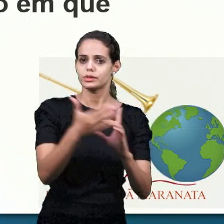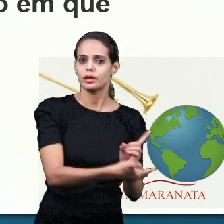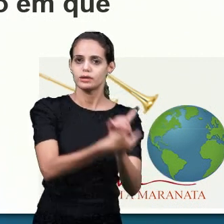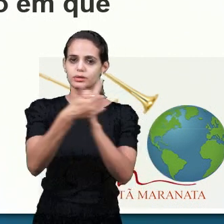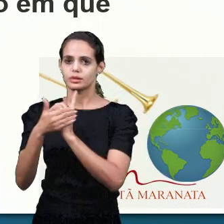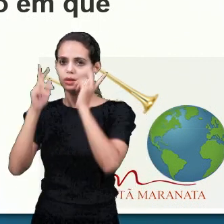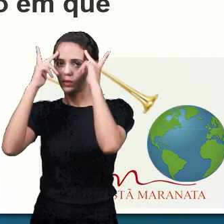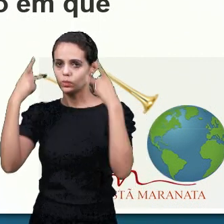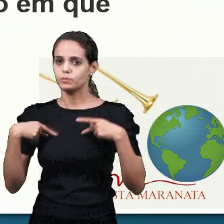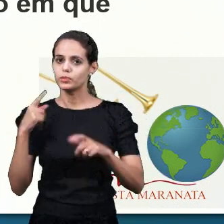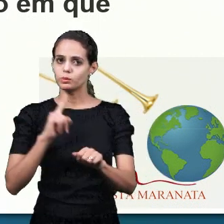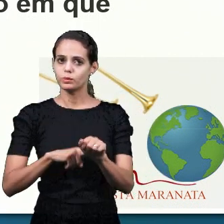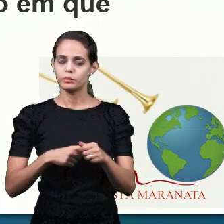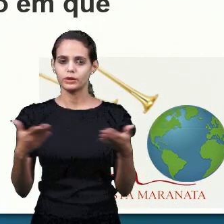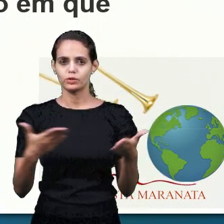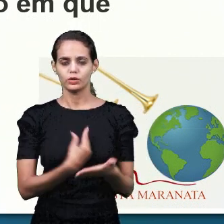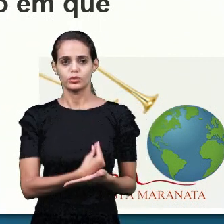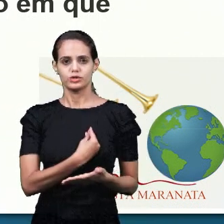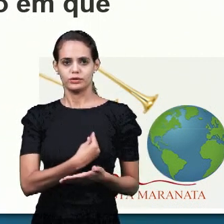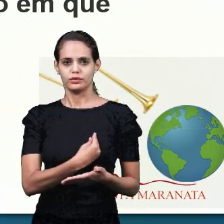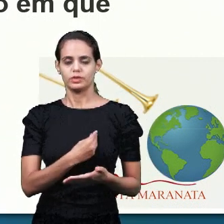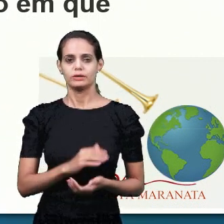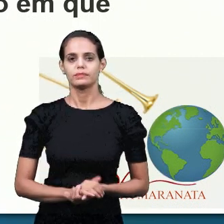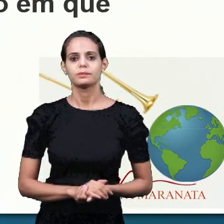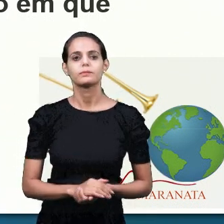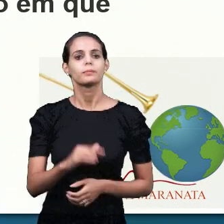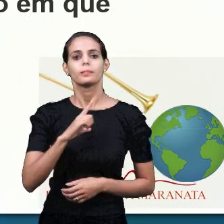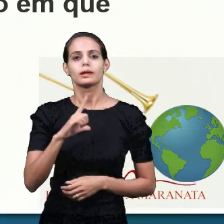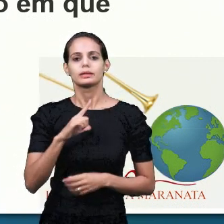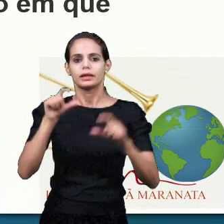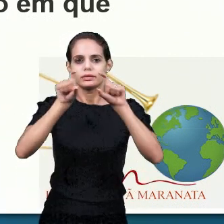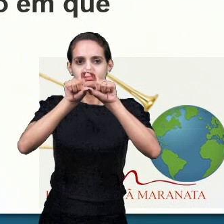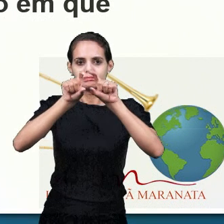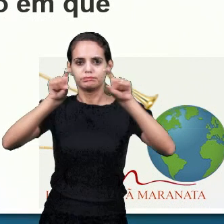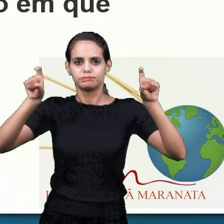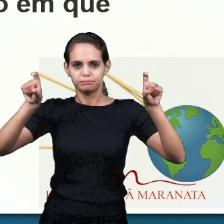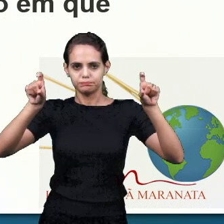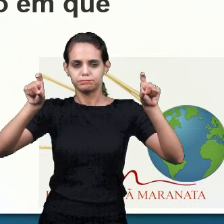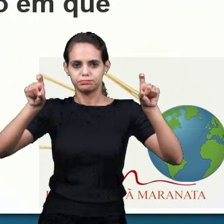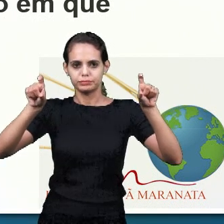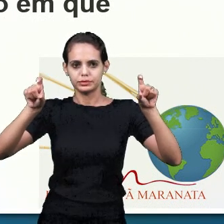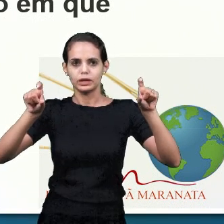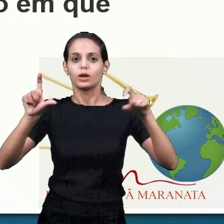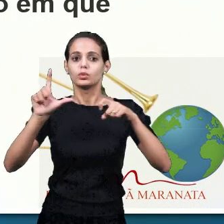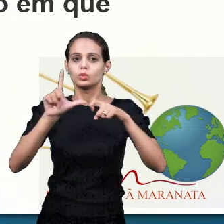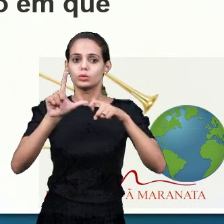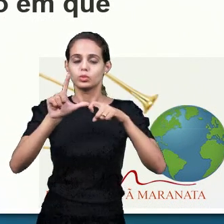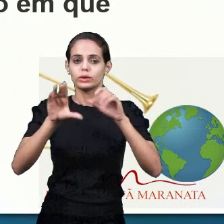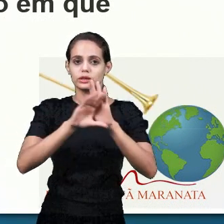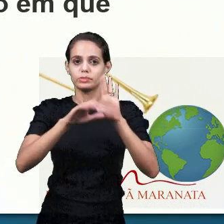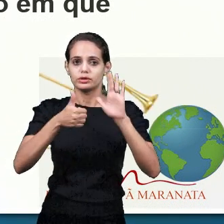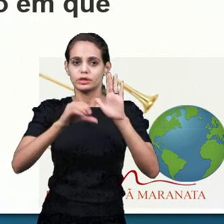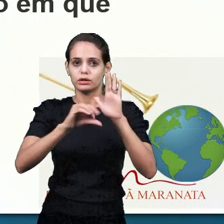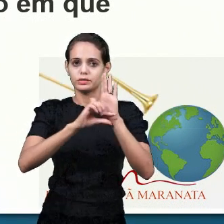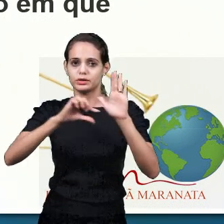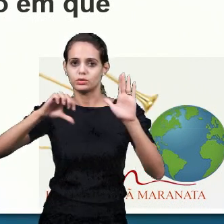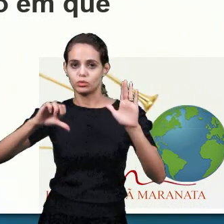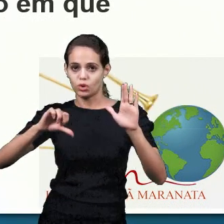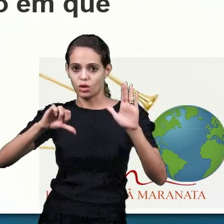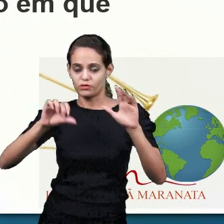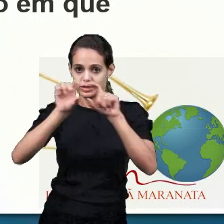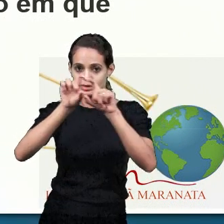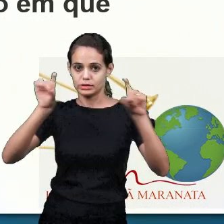trouve dans le moment. Voici une expression qui se trouve en Luc 19, 9. Aujourd'hui, le salut est venu à cette